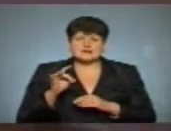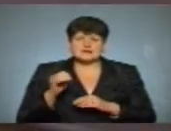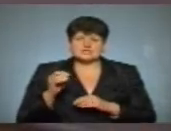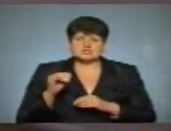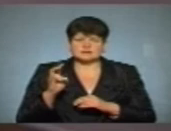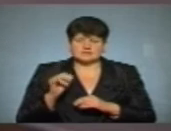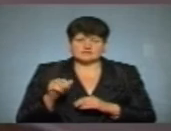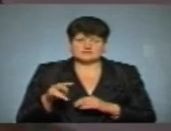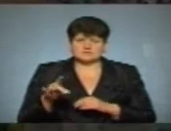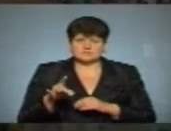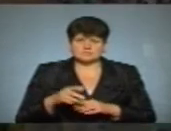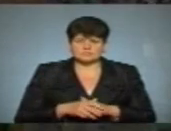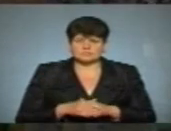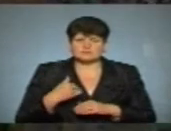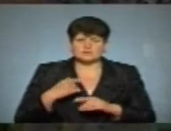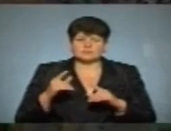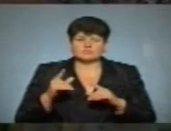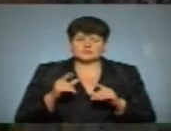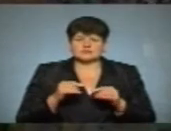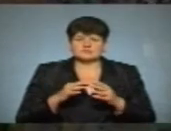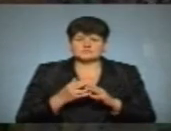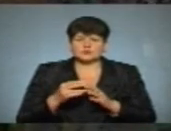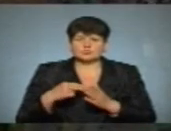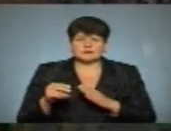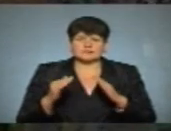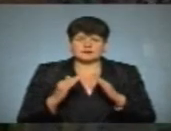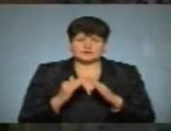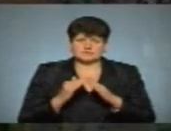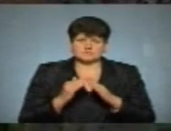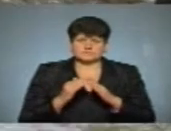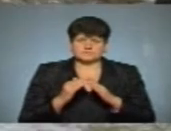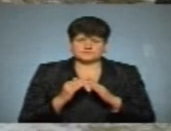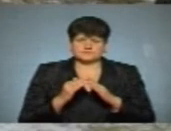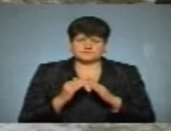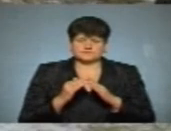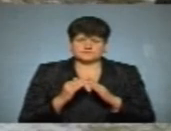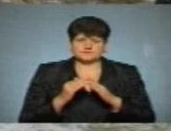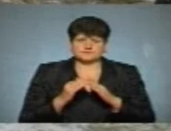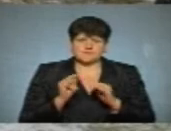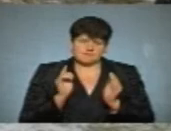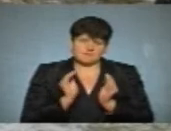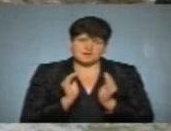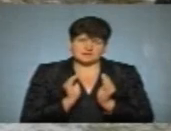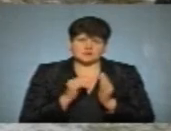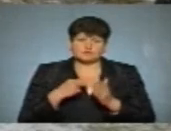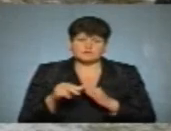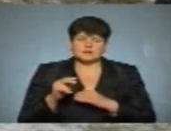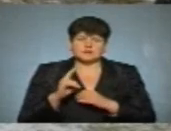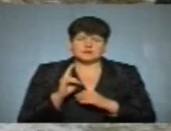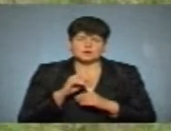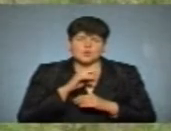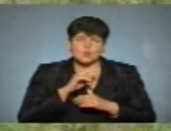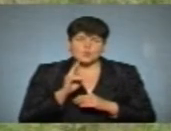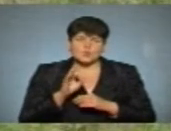району. Ми поїхали в село, купили там хатку таку невеличку. І купили кози, потім у